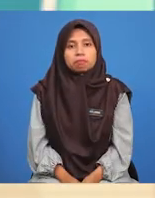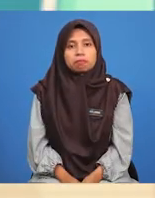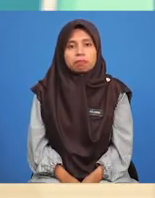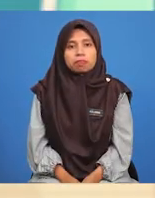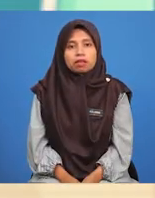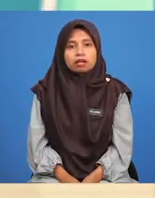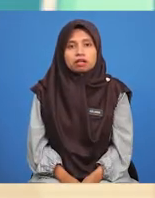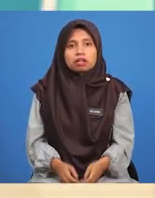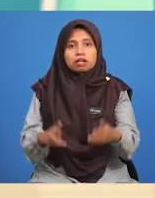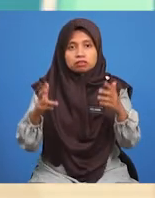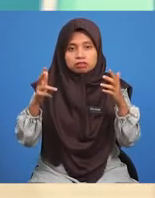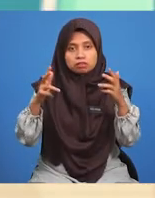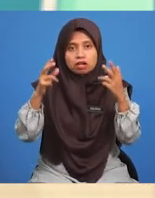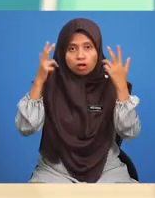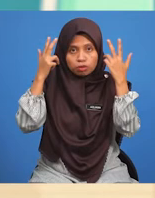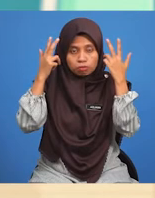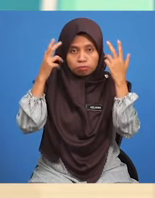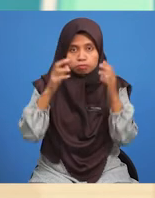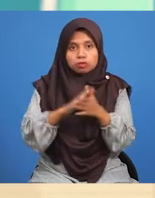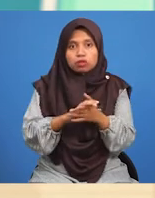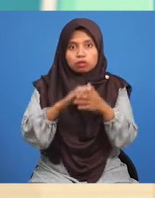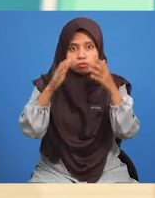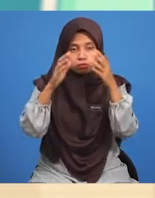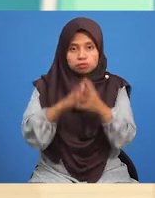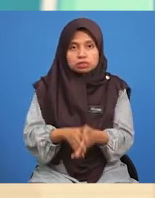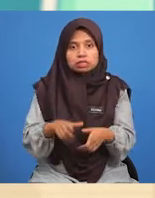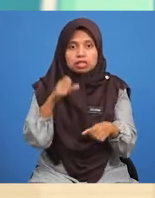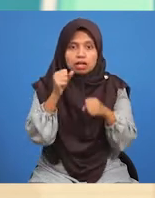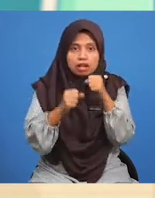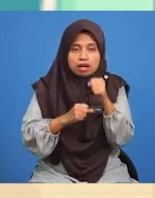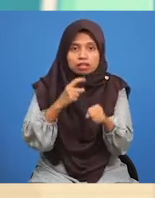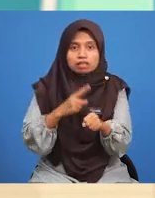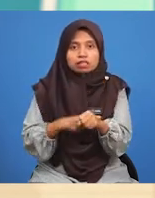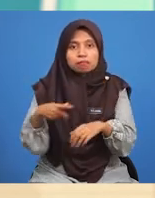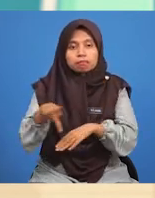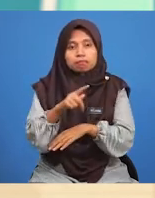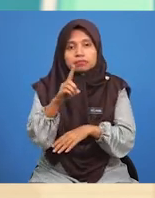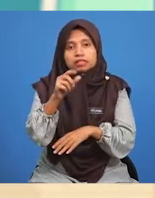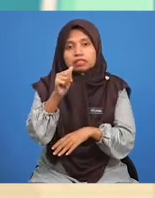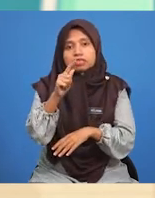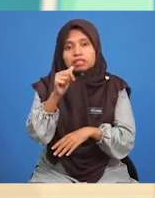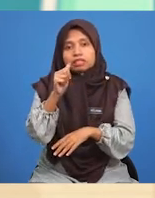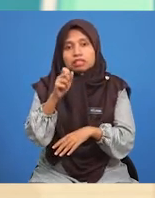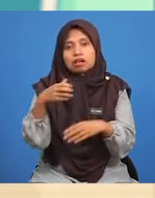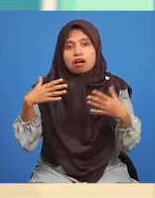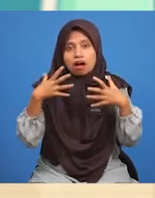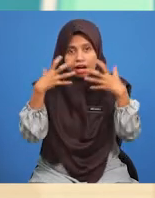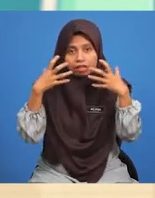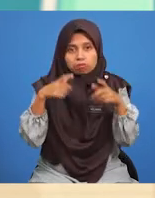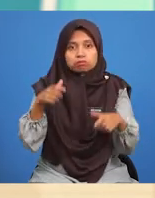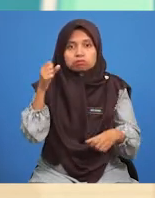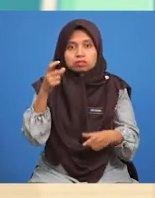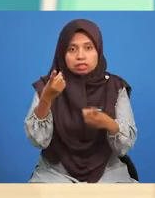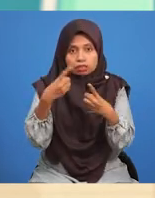cikgu. Rusa lari ke padang datar, harimau datang untuk mengejar.